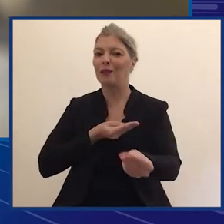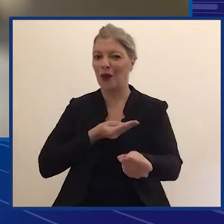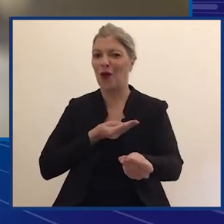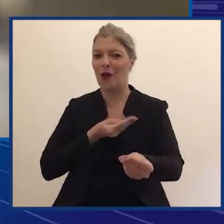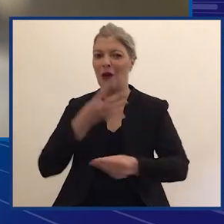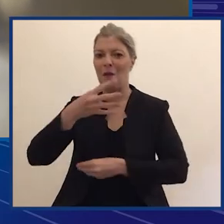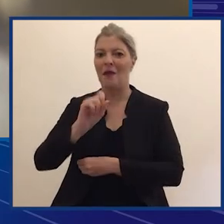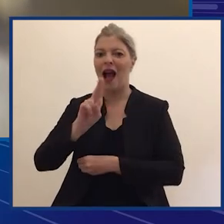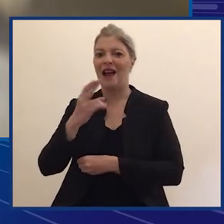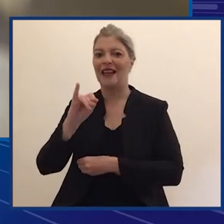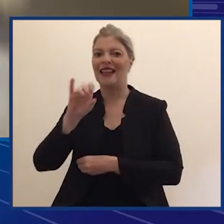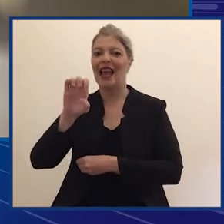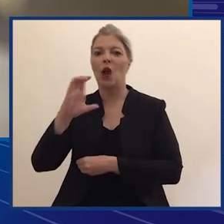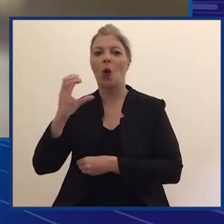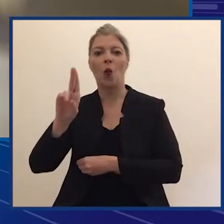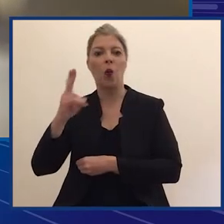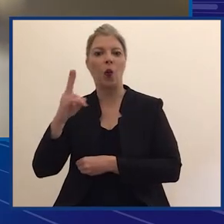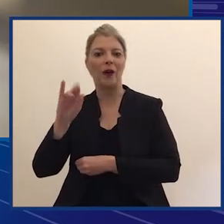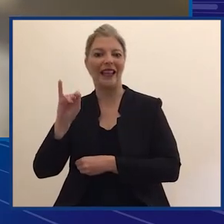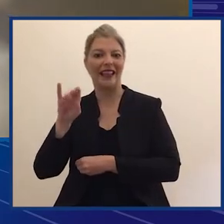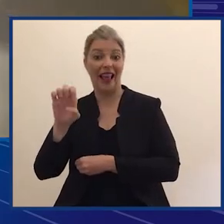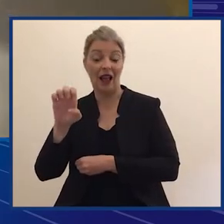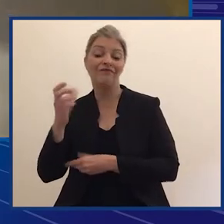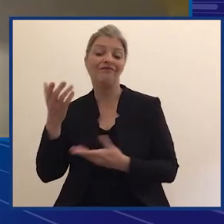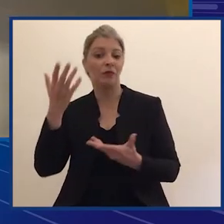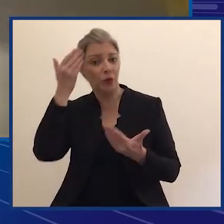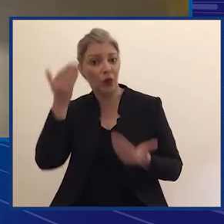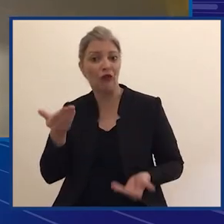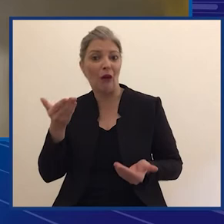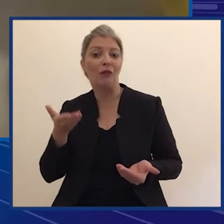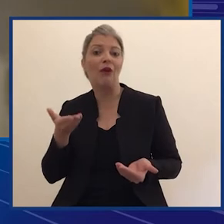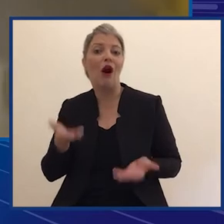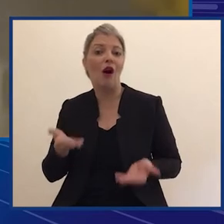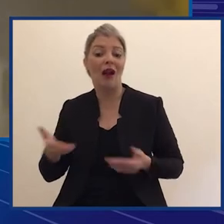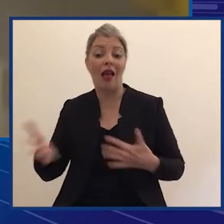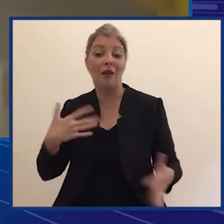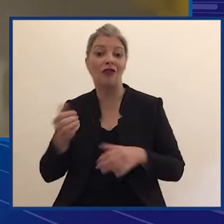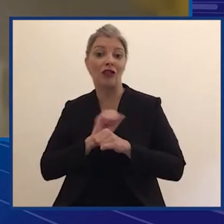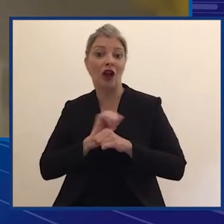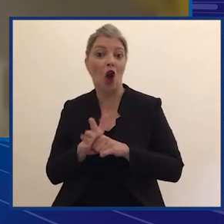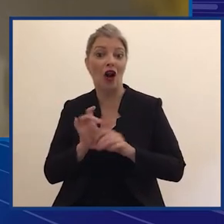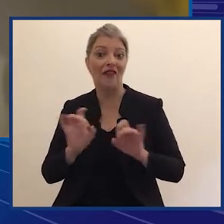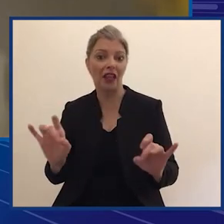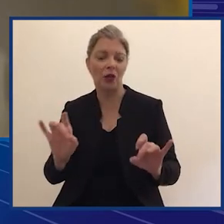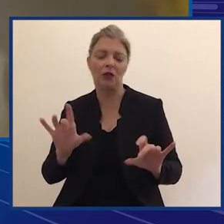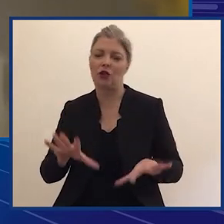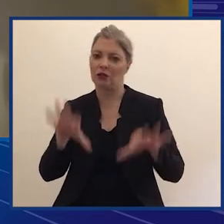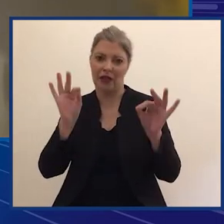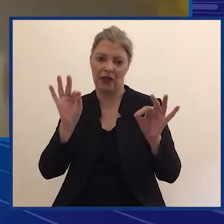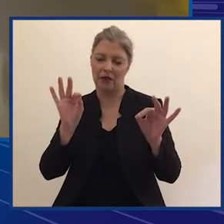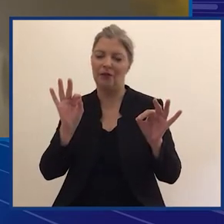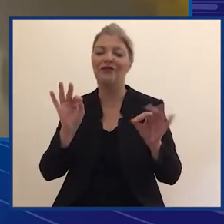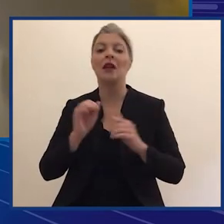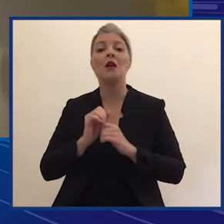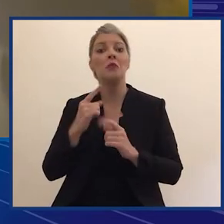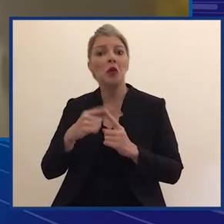questo momento, con l'emergenza Covid in corso, abbiamo deciso di posporre la cosa. E poi ci sono tanti ragazzi calabresi